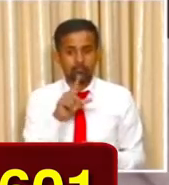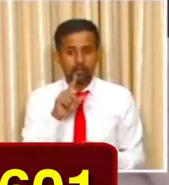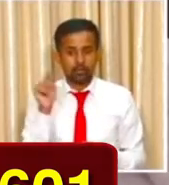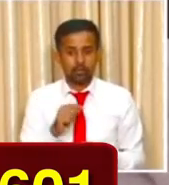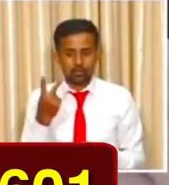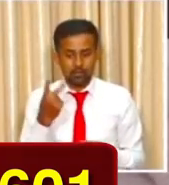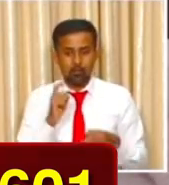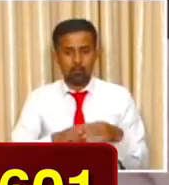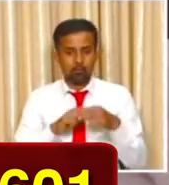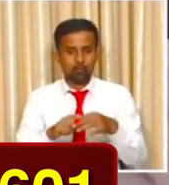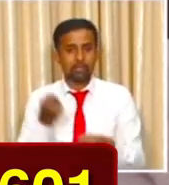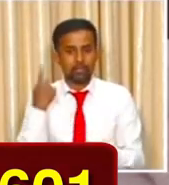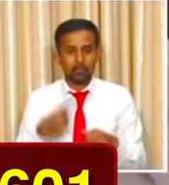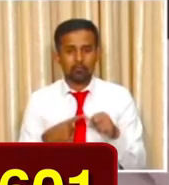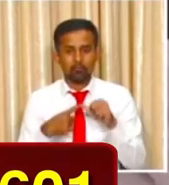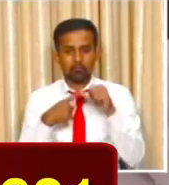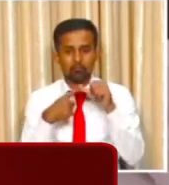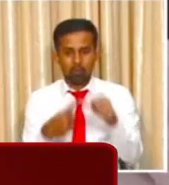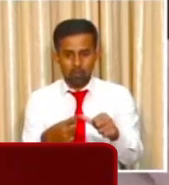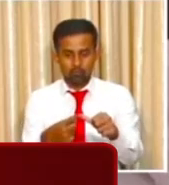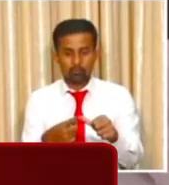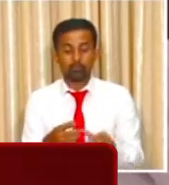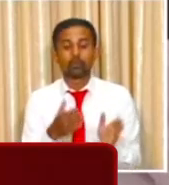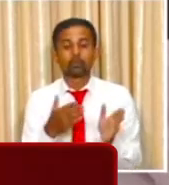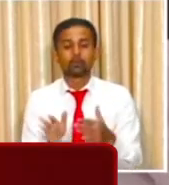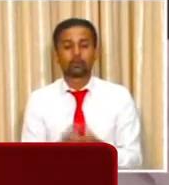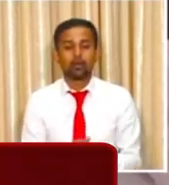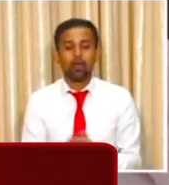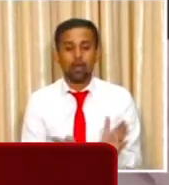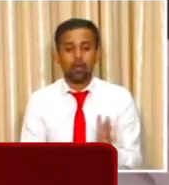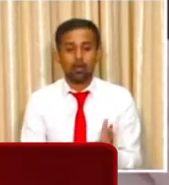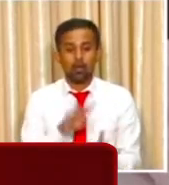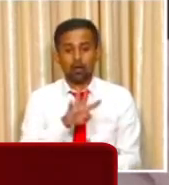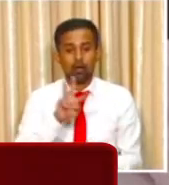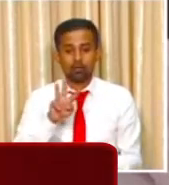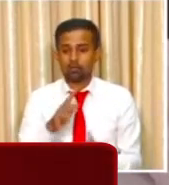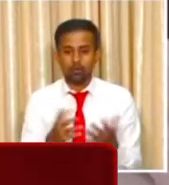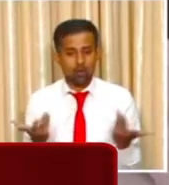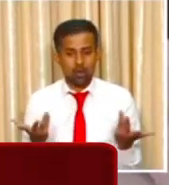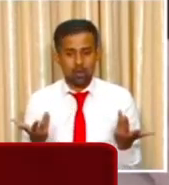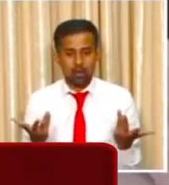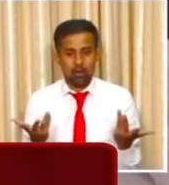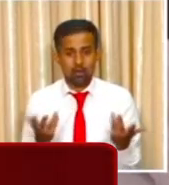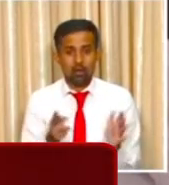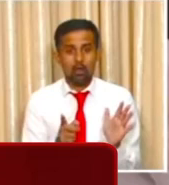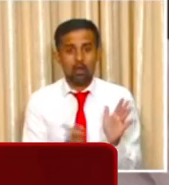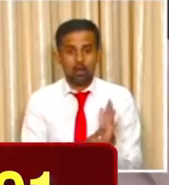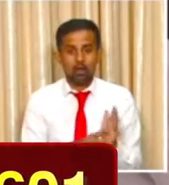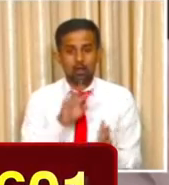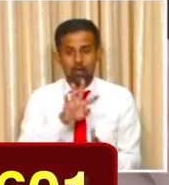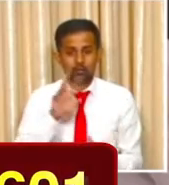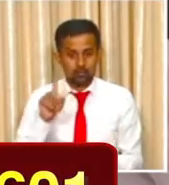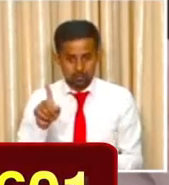प्रश्न अट्ठे ये पिलितुरु दुन्ना इलाग कारण लक्ष हतलिस तुनाक नह राज्य पास लक्ष हतलिस